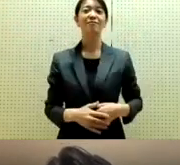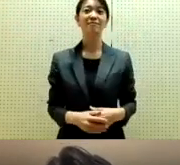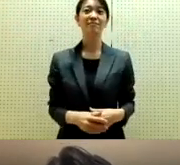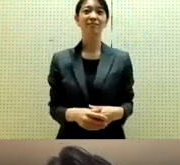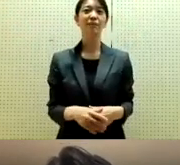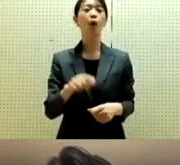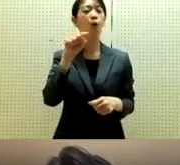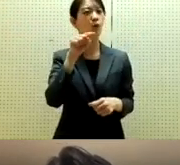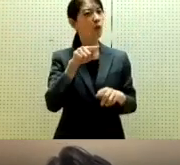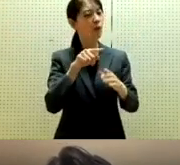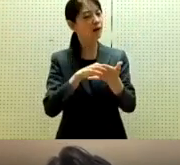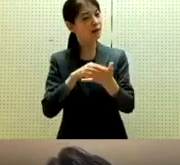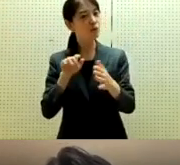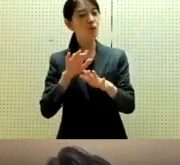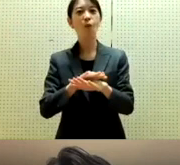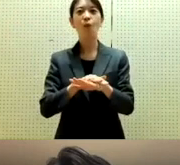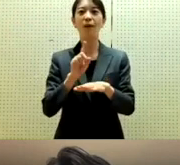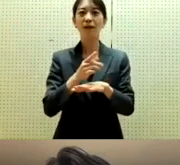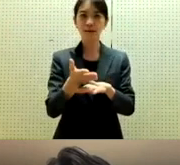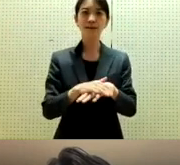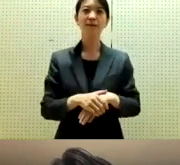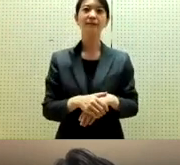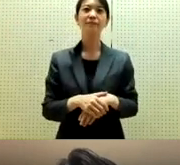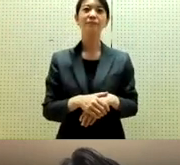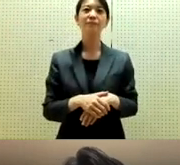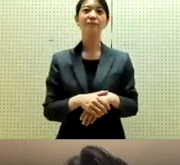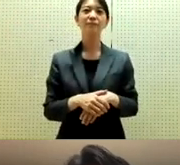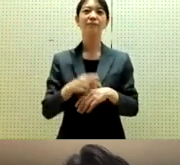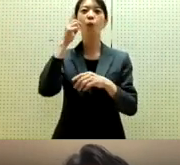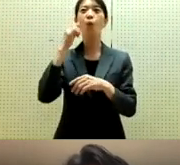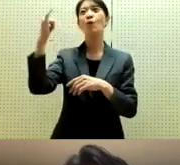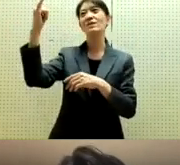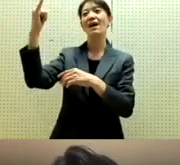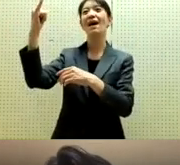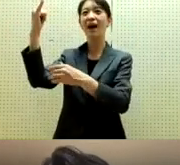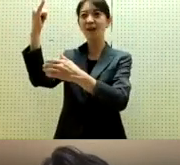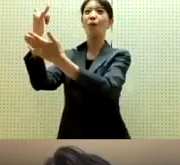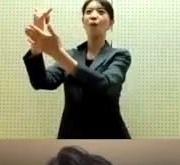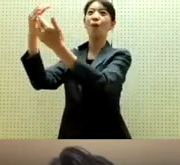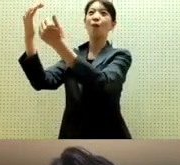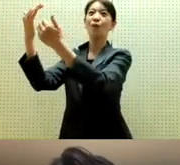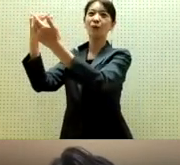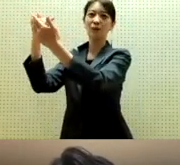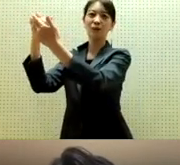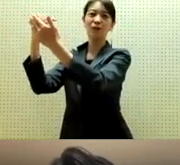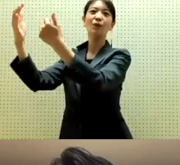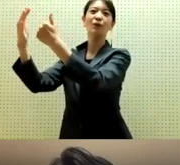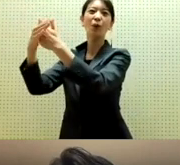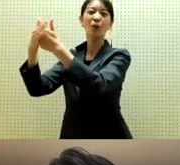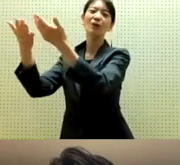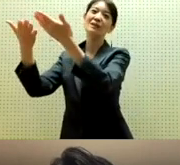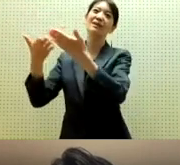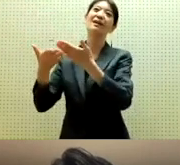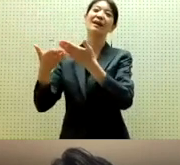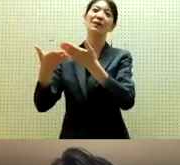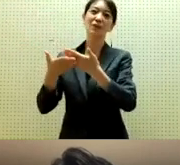解決するにはどうするかっていうとそこもやっぱり結局保護者の皆さんの力なんですよ。保護者の皆さんが協力していただけると多分